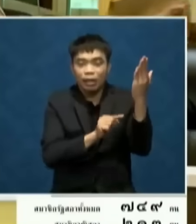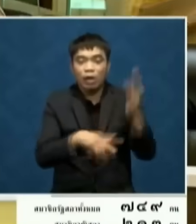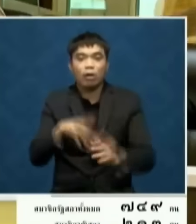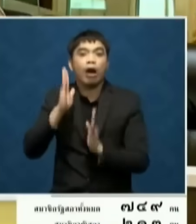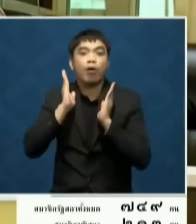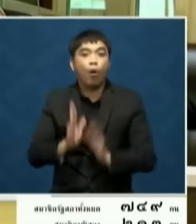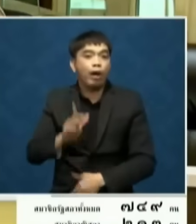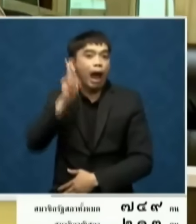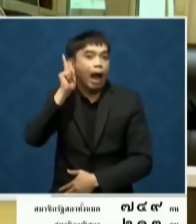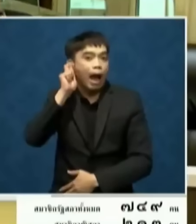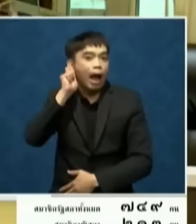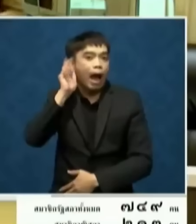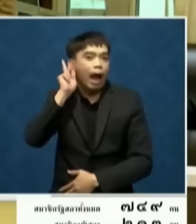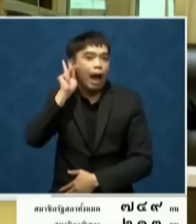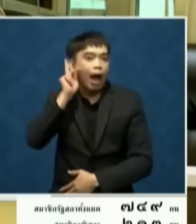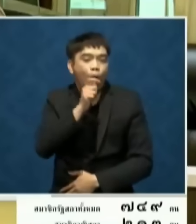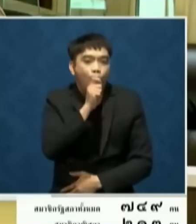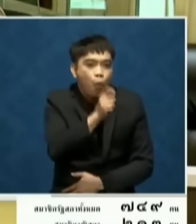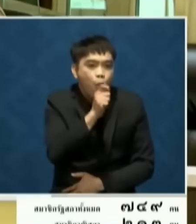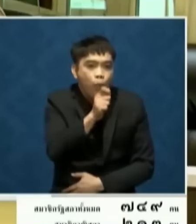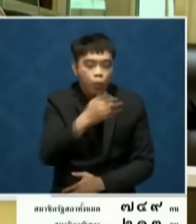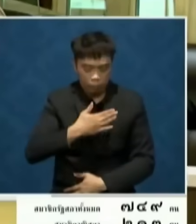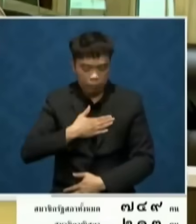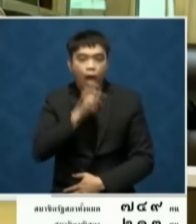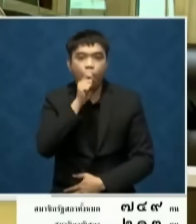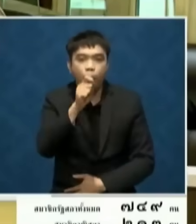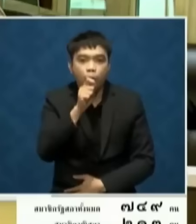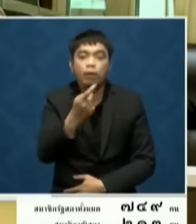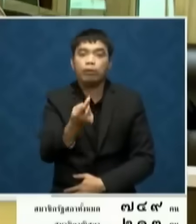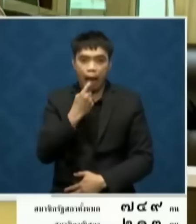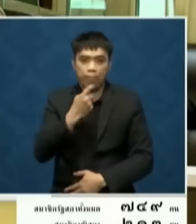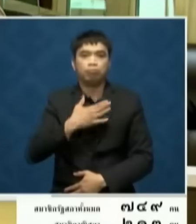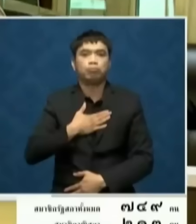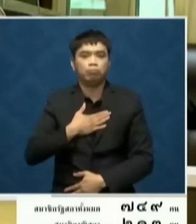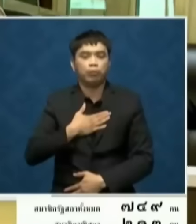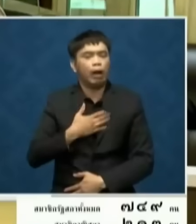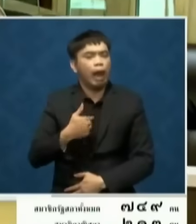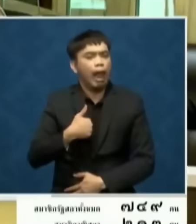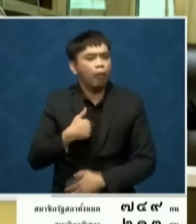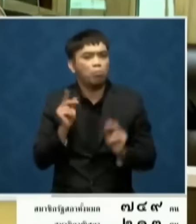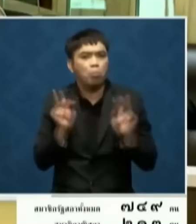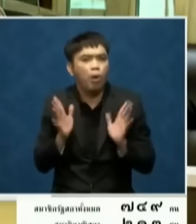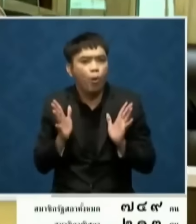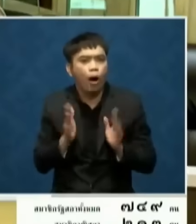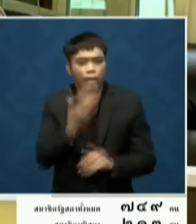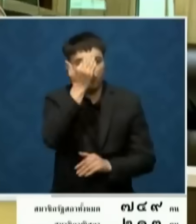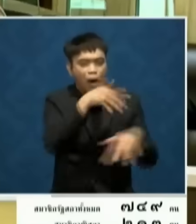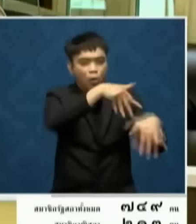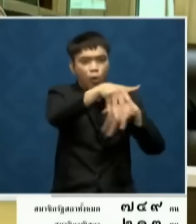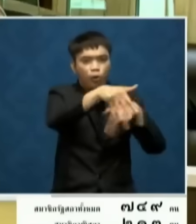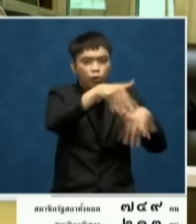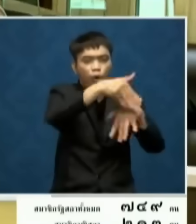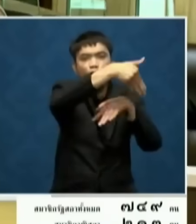ส่วนนี้เป็นกระบวนการอีกส่วนหนึ่งเท่านั้นมีคนถามตนว่าไม่กลัวเสียงพี่น้องประชาชนที่อยู่นอกสภาหรือก็ต้องบอกว่